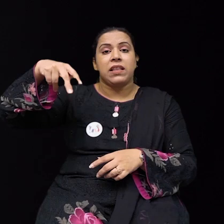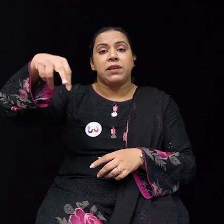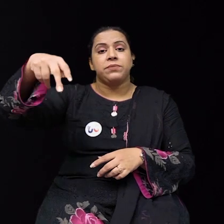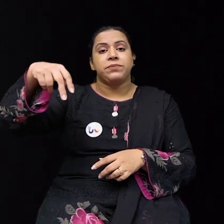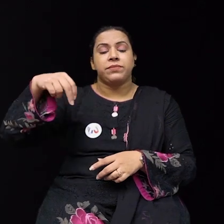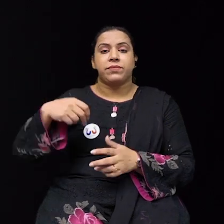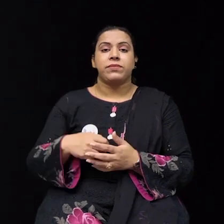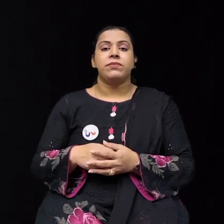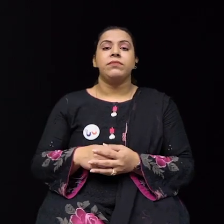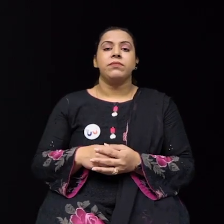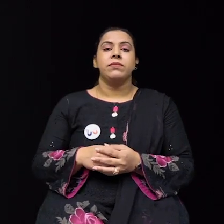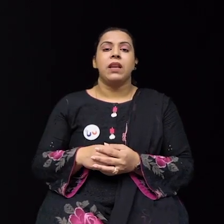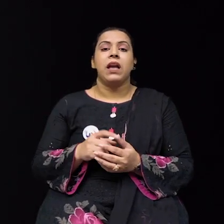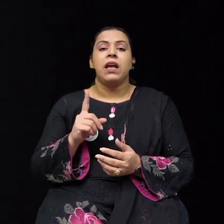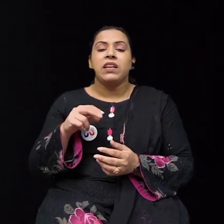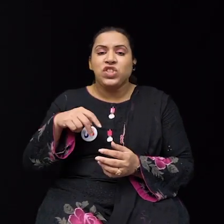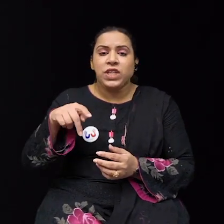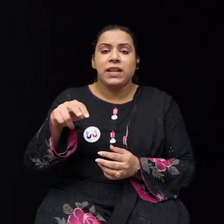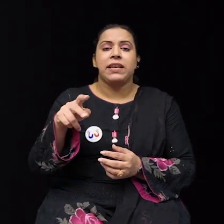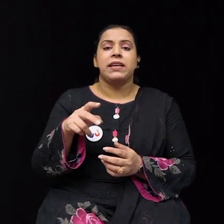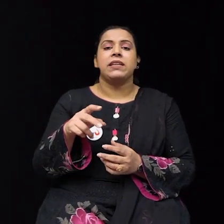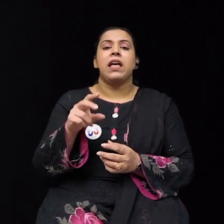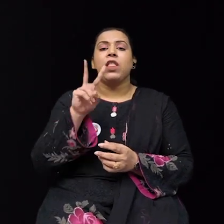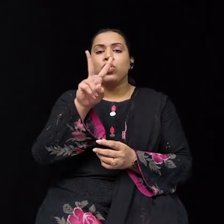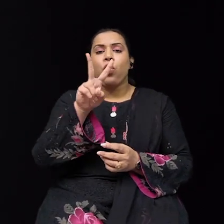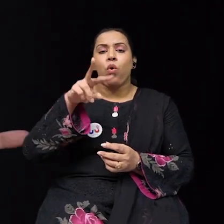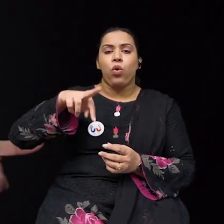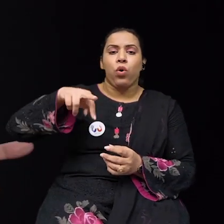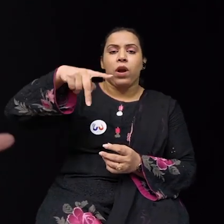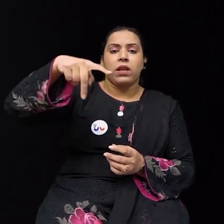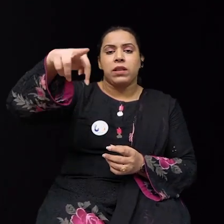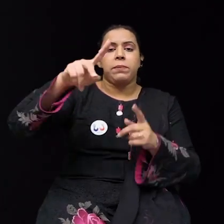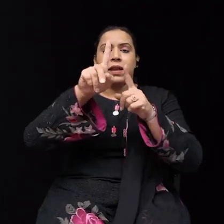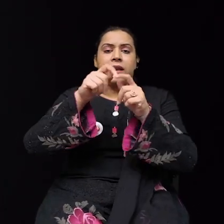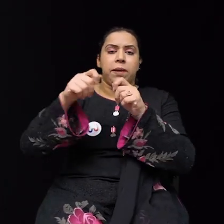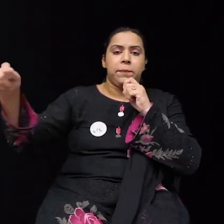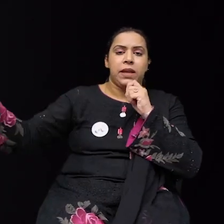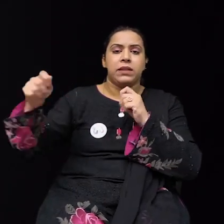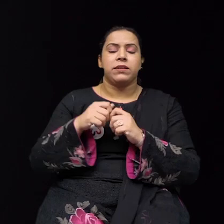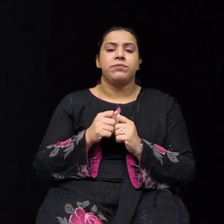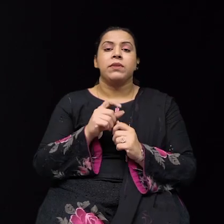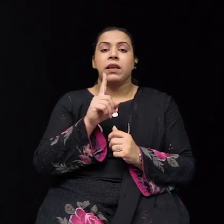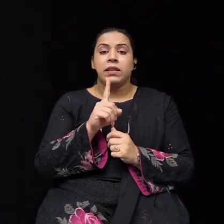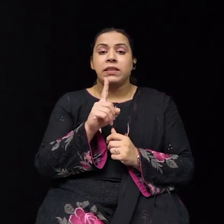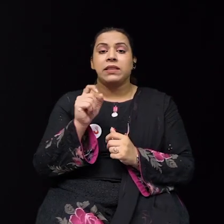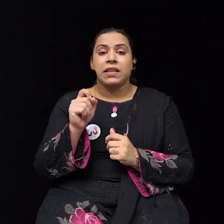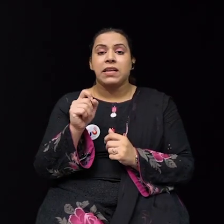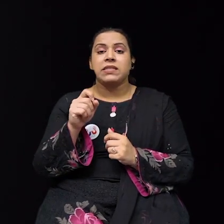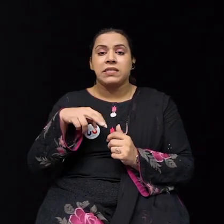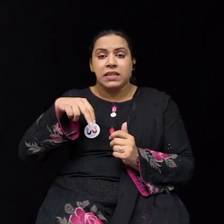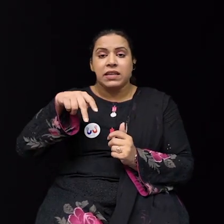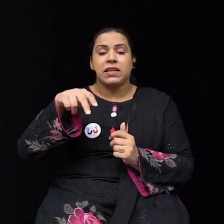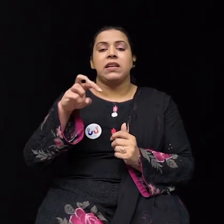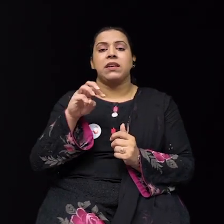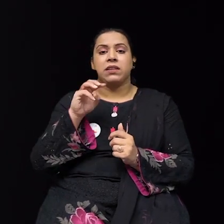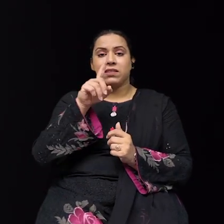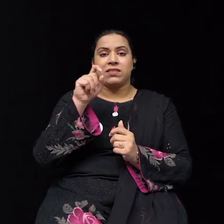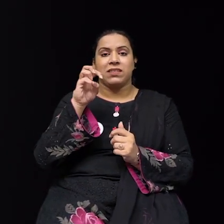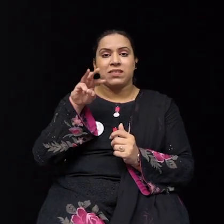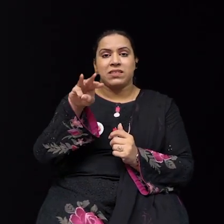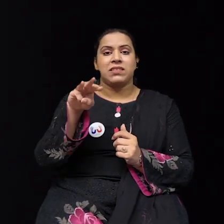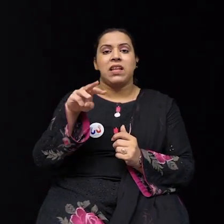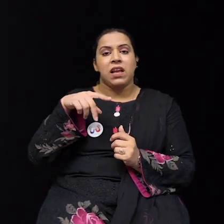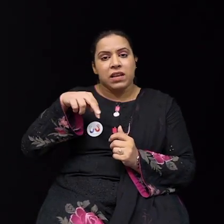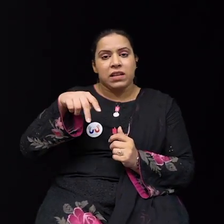का फ़र्क है, लेकिन आम चलने के लिए 2 कदम का 1 मीटर। सो आप समझ लें कि अगर आपको 10,000 कदम करने हैं तो आपको कम से कम 5 किलोमीटर